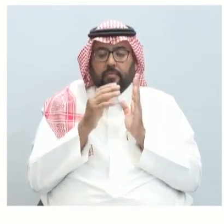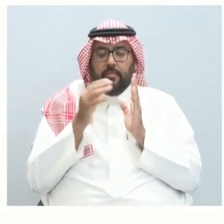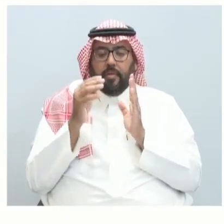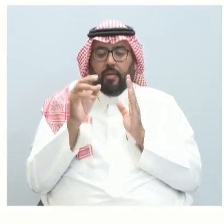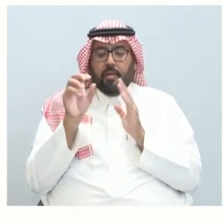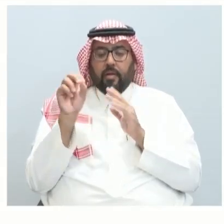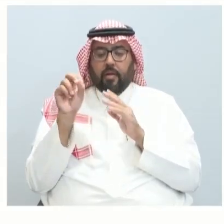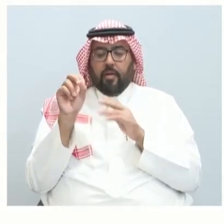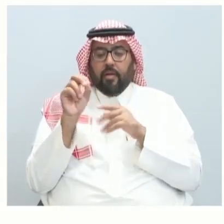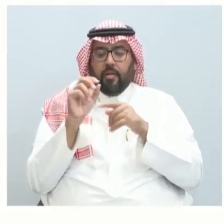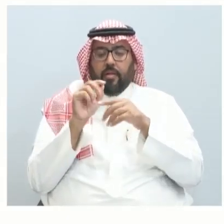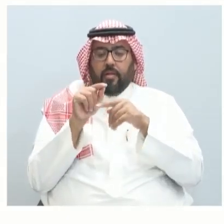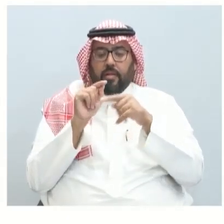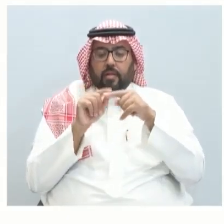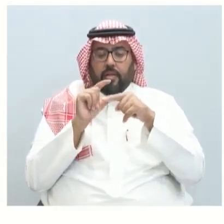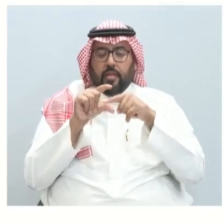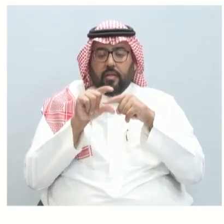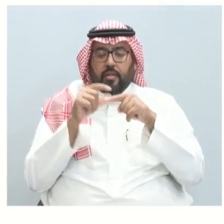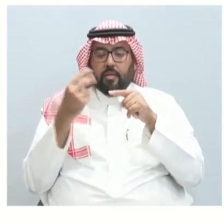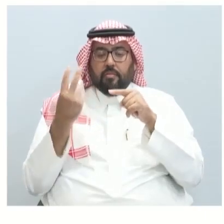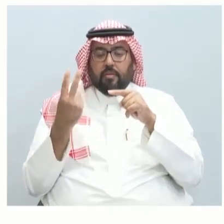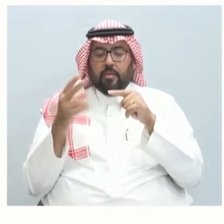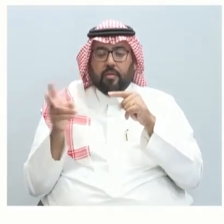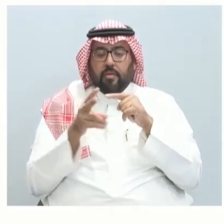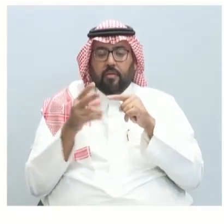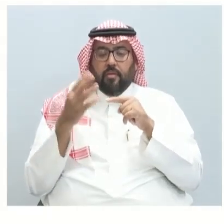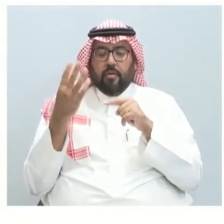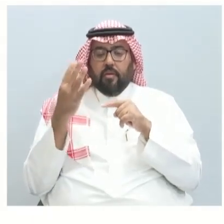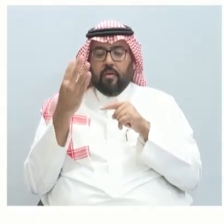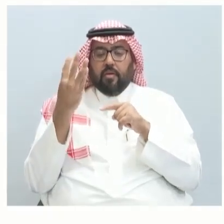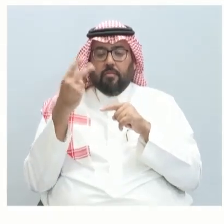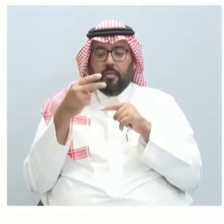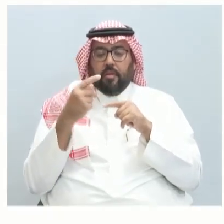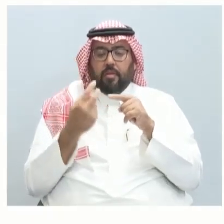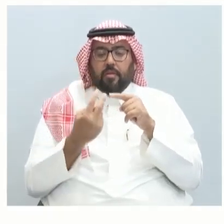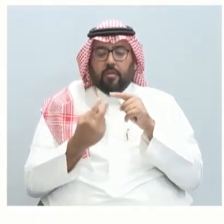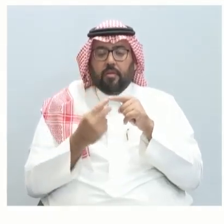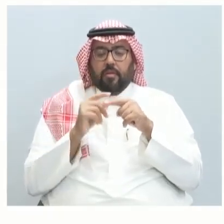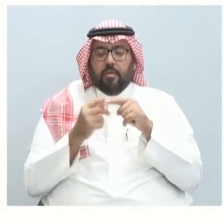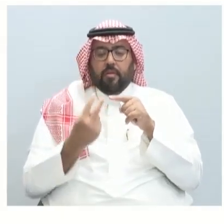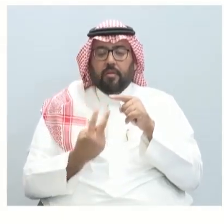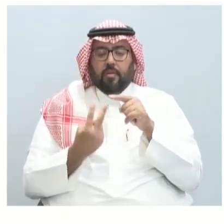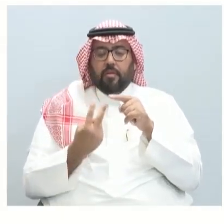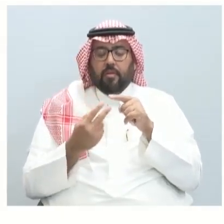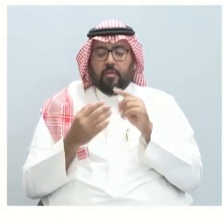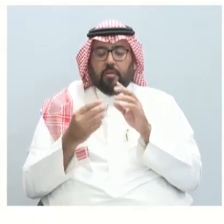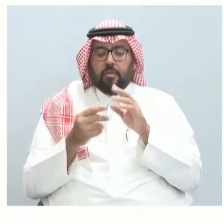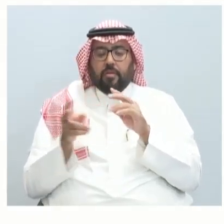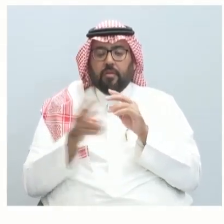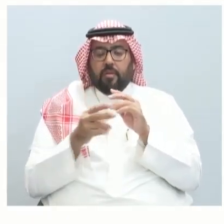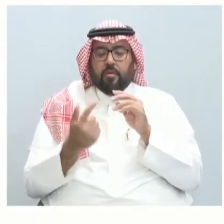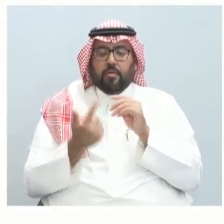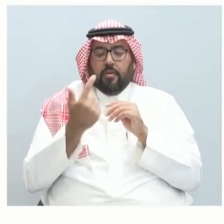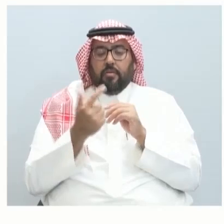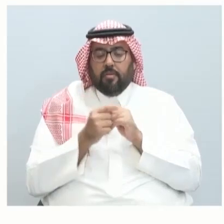اثنان اذا اربعه عشر تقسيم اثنان تساوي كم تساوي سبعه وهي نصف الاربعه عشر اذا